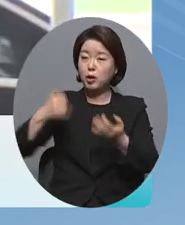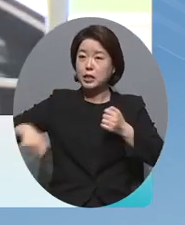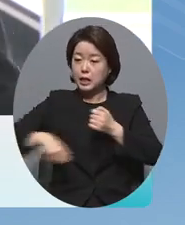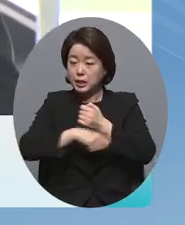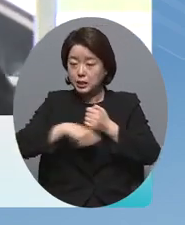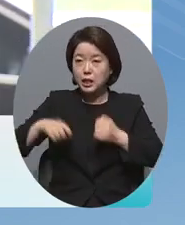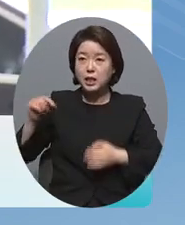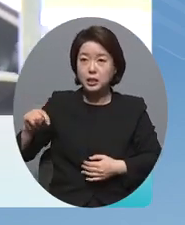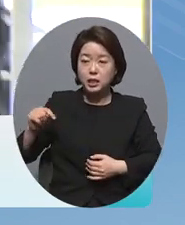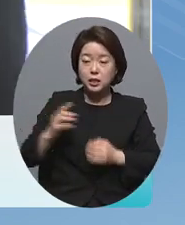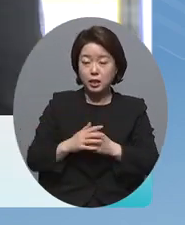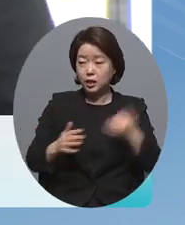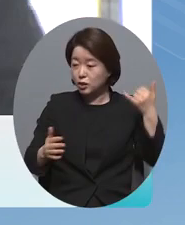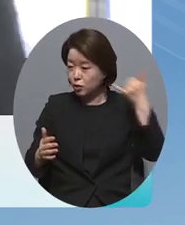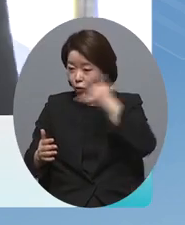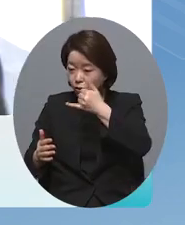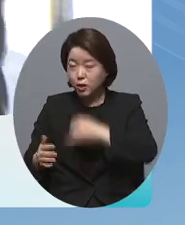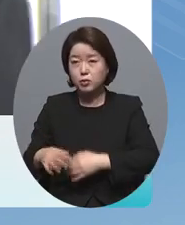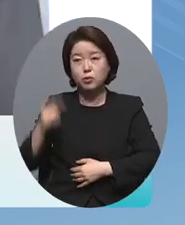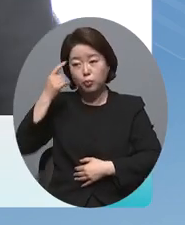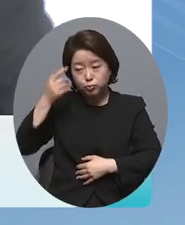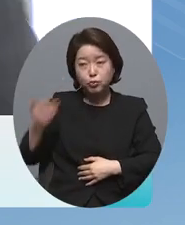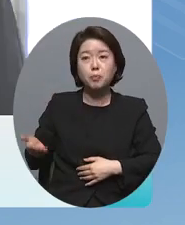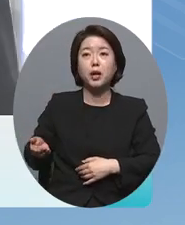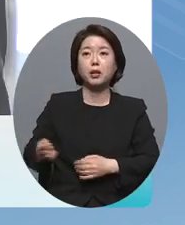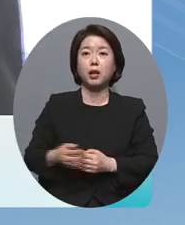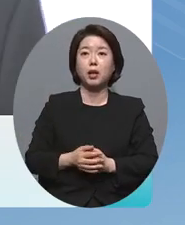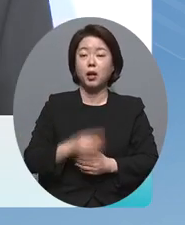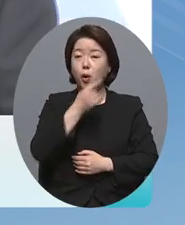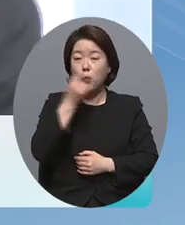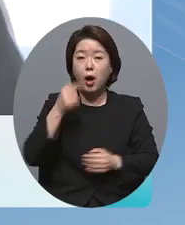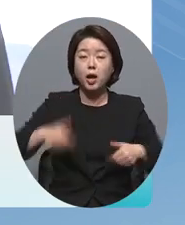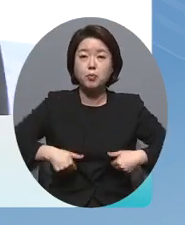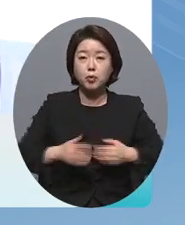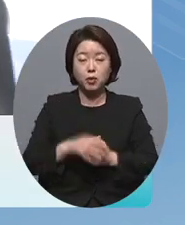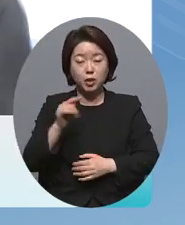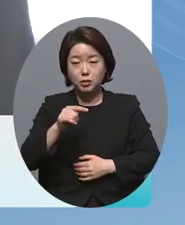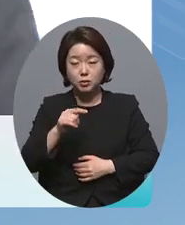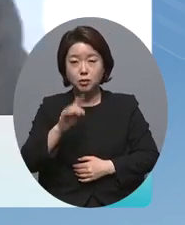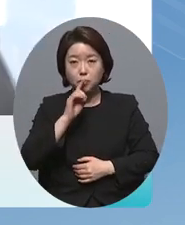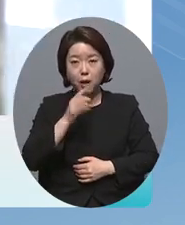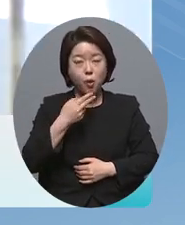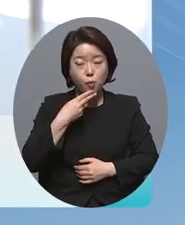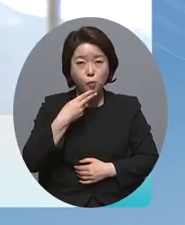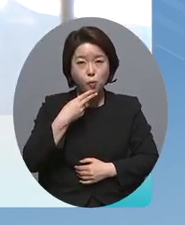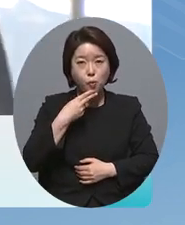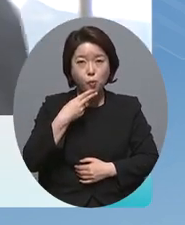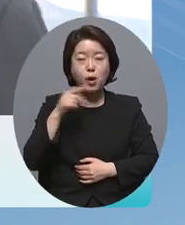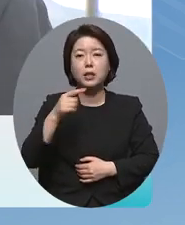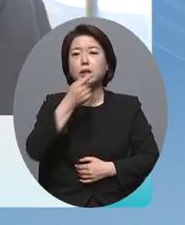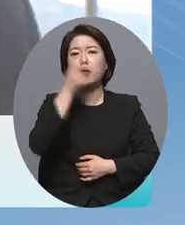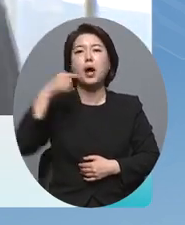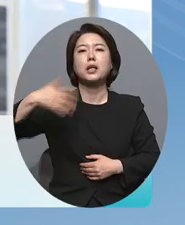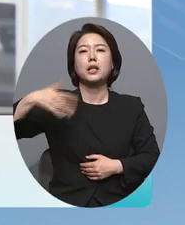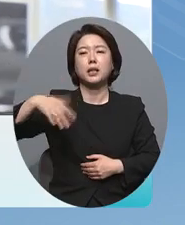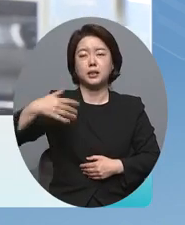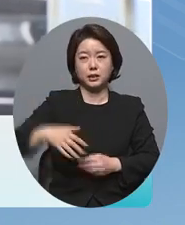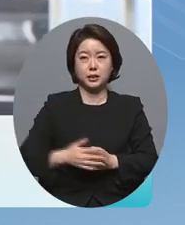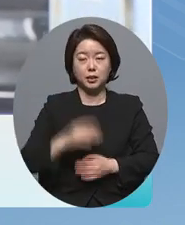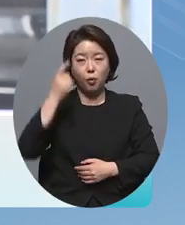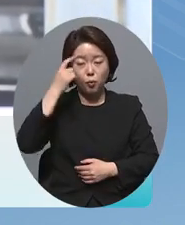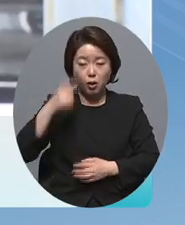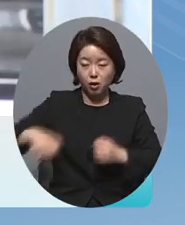첼리스트한테 전화해서 또 물어봐야 되지 않아요? 확인하고. 근데 지금 그 지점은 안 나오는 것 같아요. 그 지점은 아직 확인이 안 되는 것 같아요. 예,